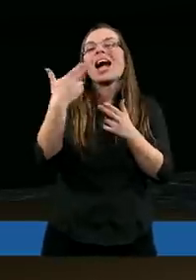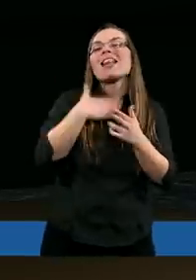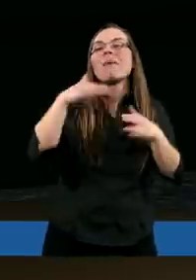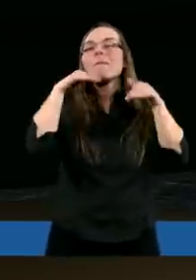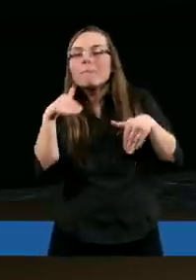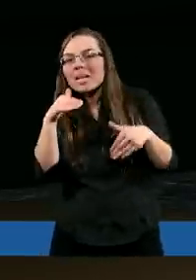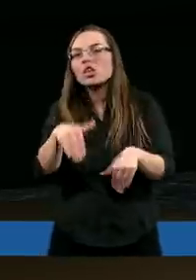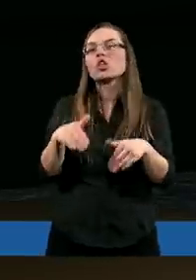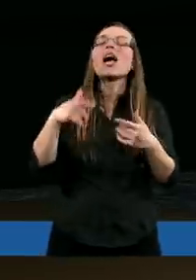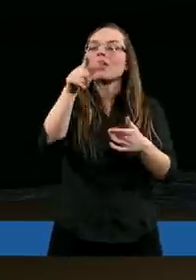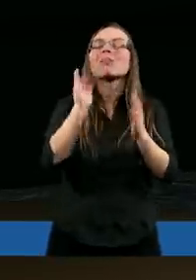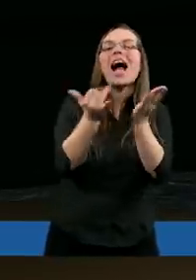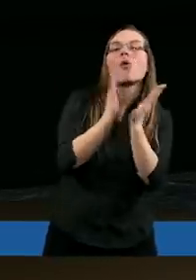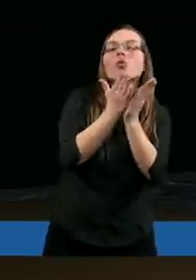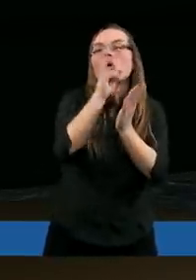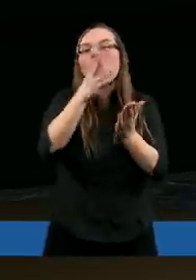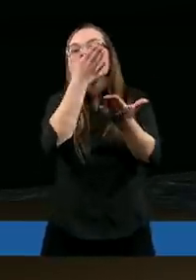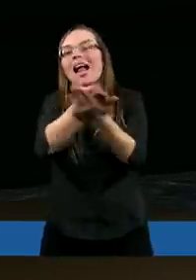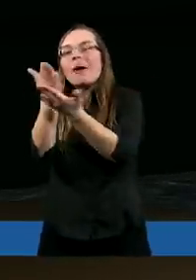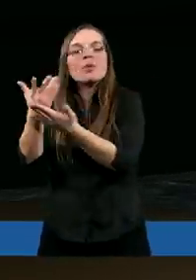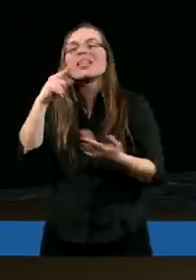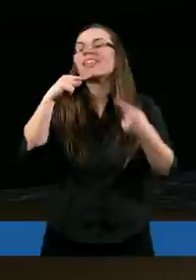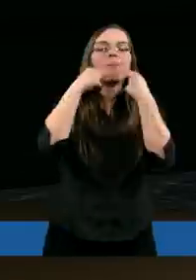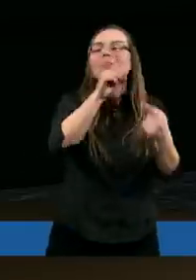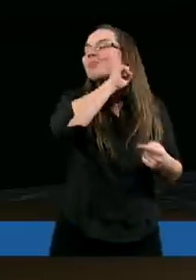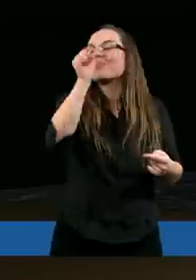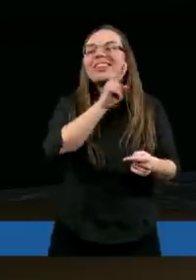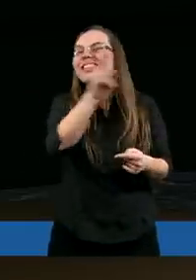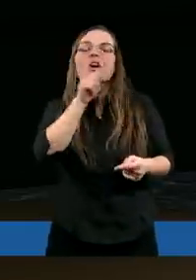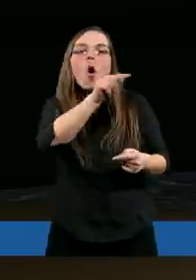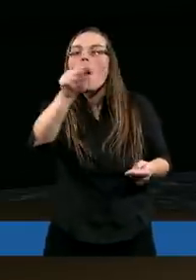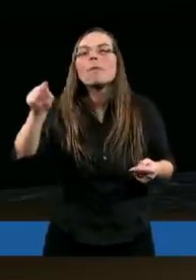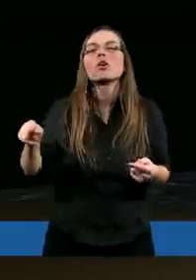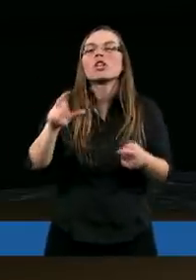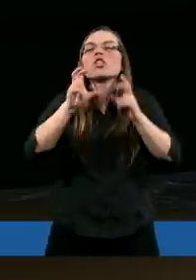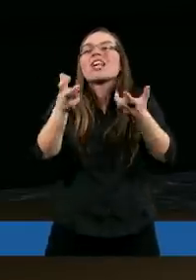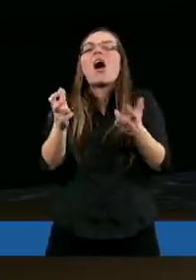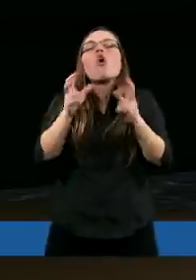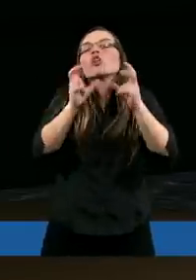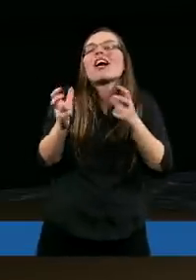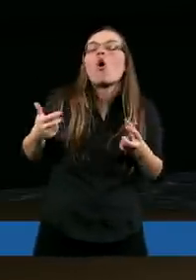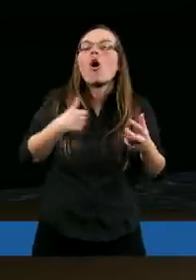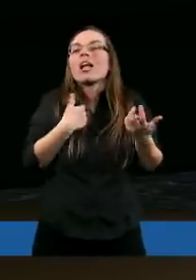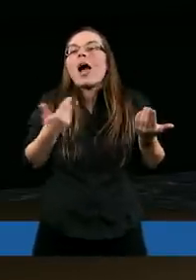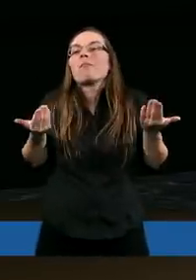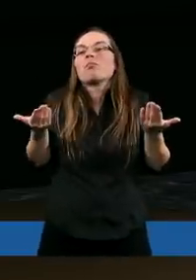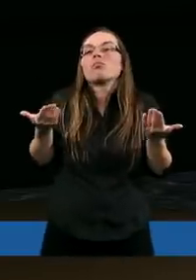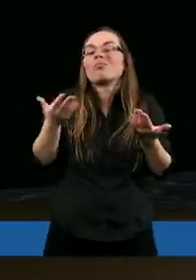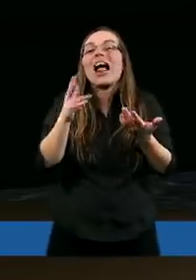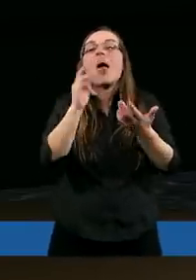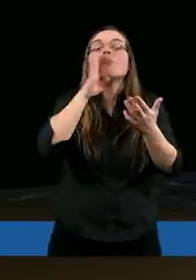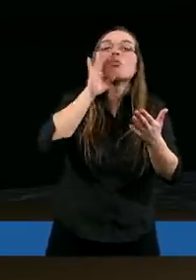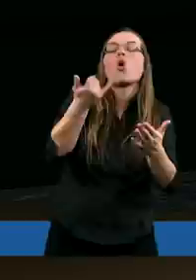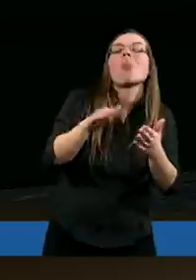jaką książkę zaproponować. Nie powiedziałem nigdy nikomu czegoś, żebym go indagował